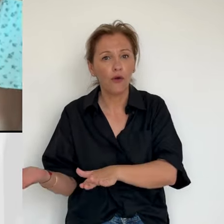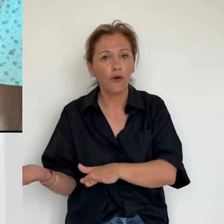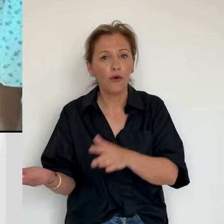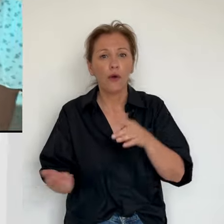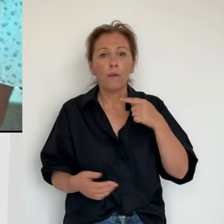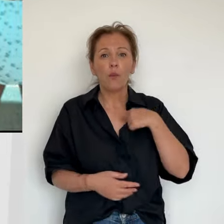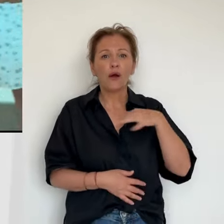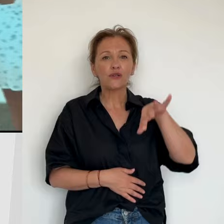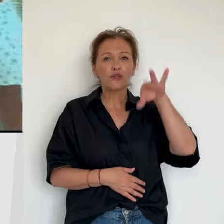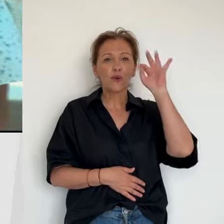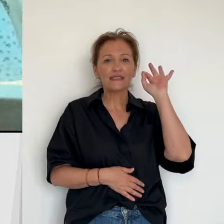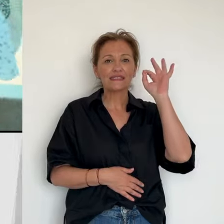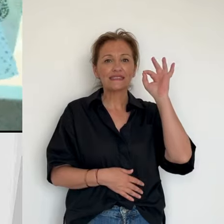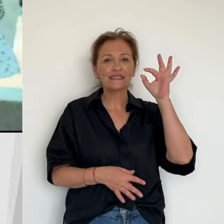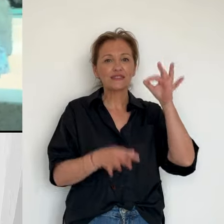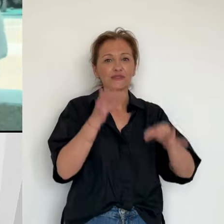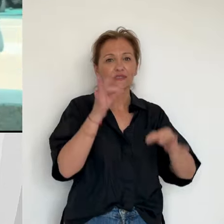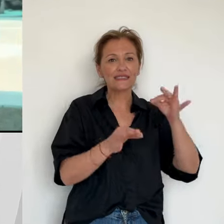avec l'égalité et